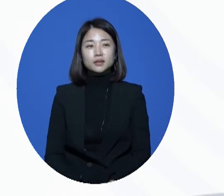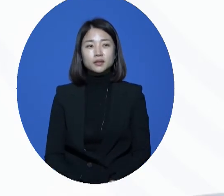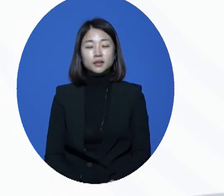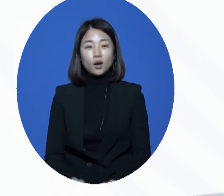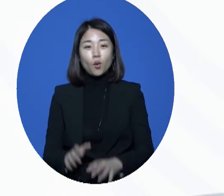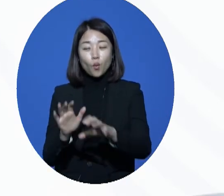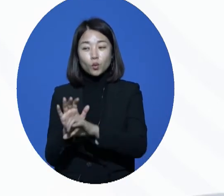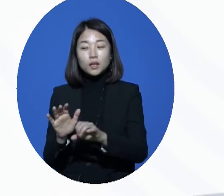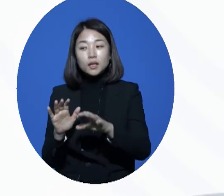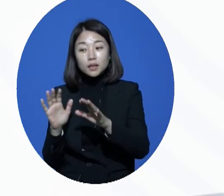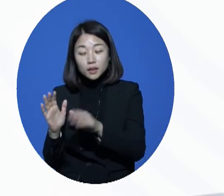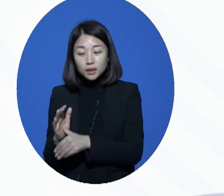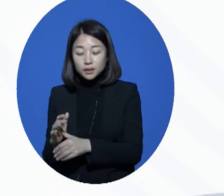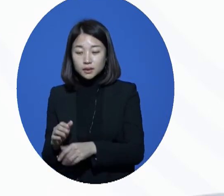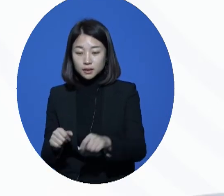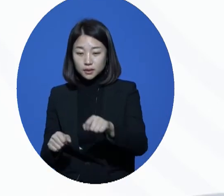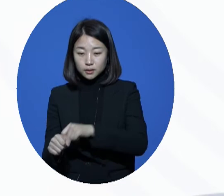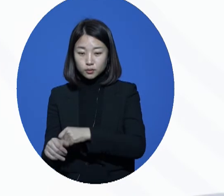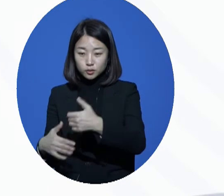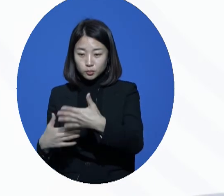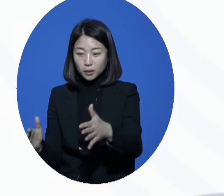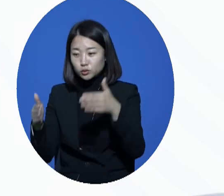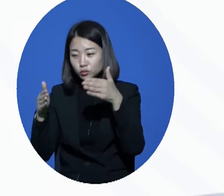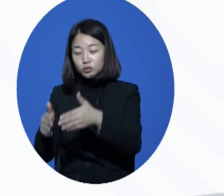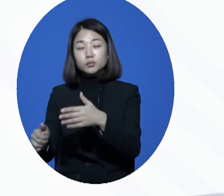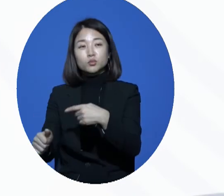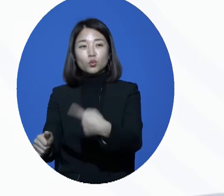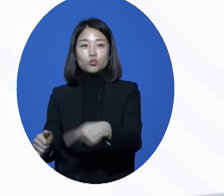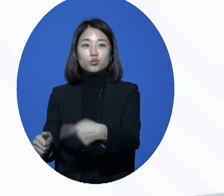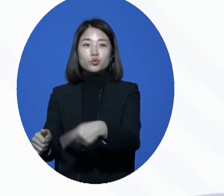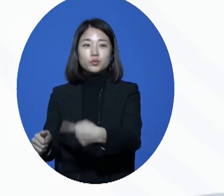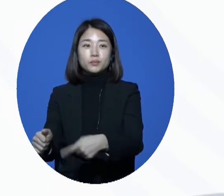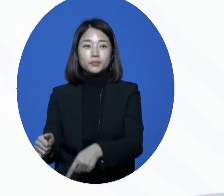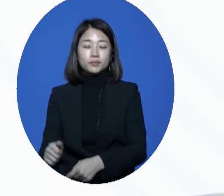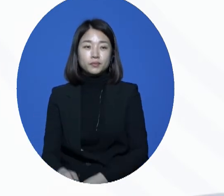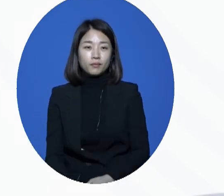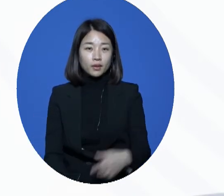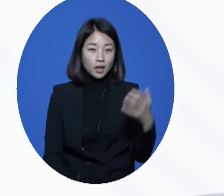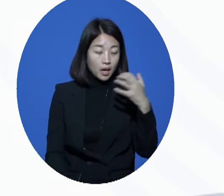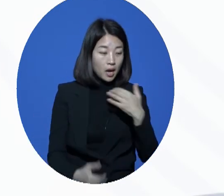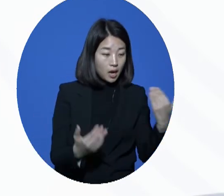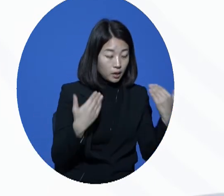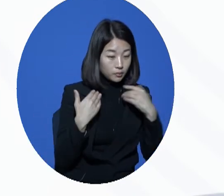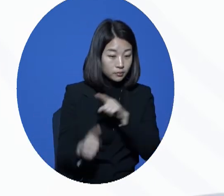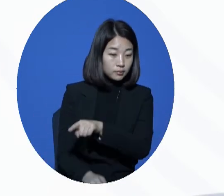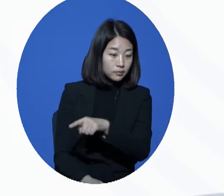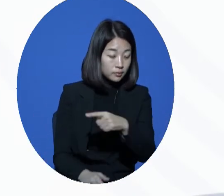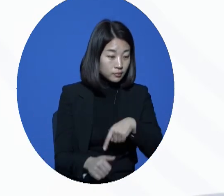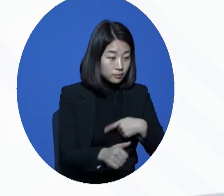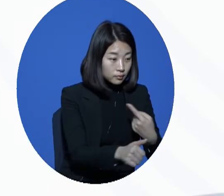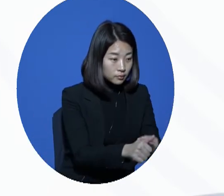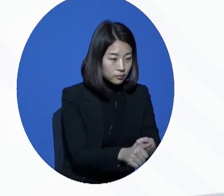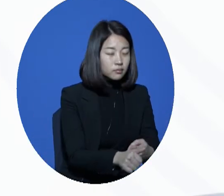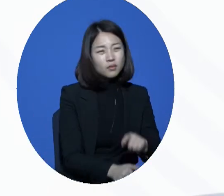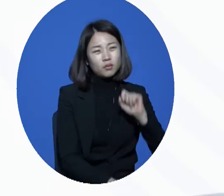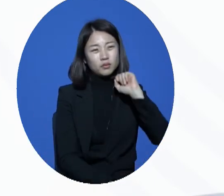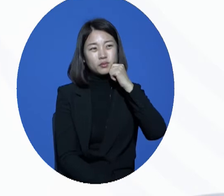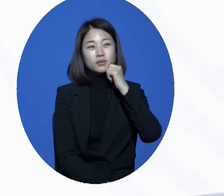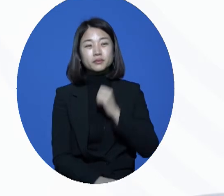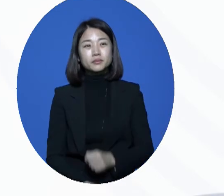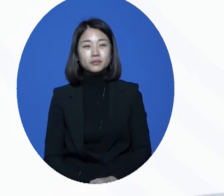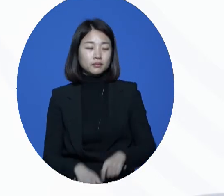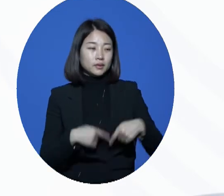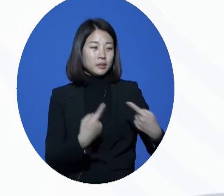학생의 수업은 특수학급 중심으로 진행되었습니다. 비장애 학생 중심의 이학습터 수업 참여는 그 자체가 어렵기